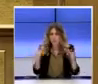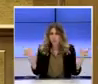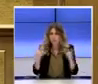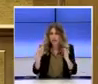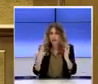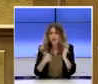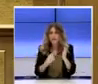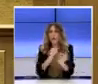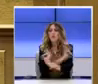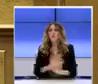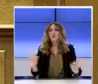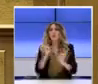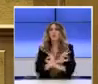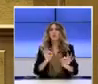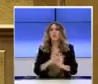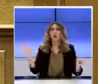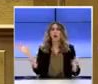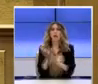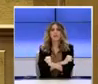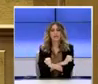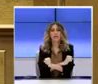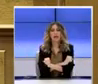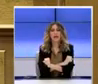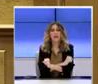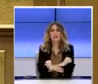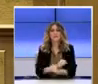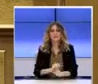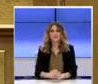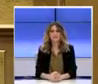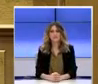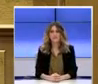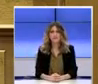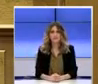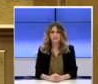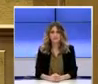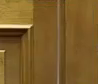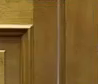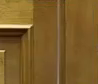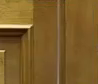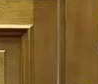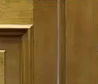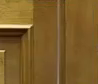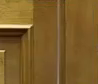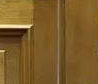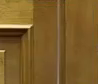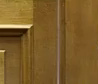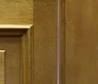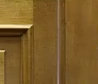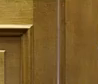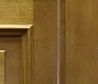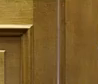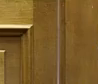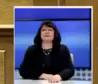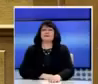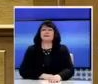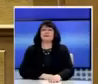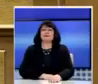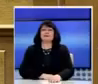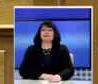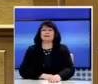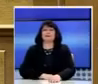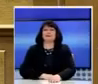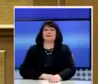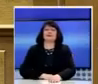Εάν αυτή είναι η βασική σας διαπίστωση, μετά από 4.500 συμπολίτες μας που έχασαν τη ζωή τους Νοέμβρη